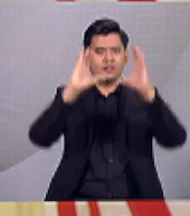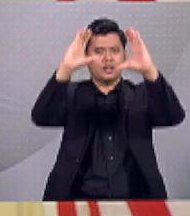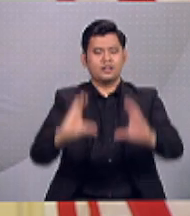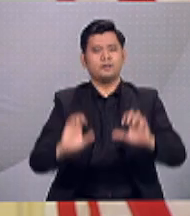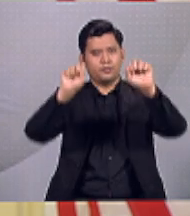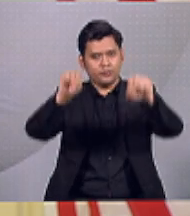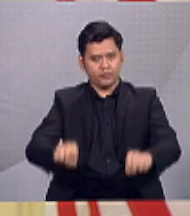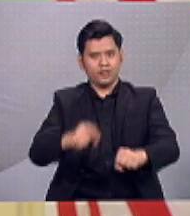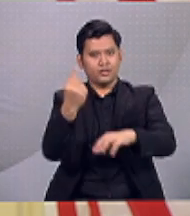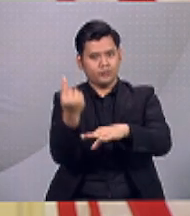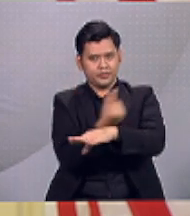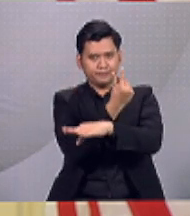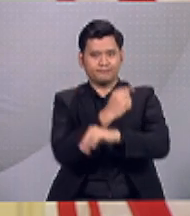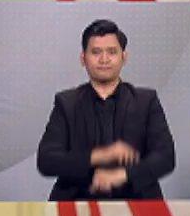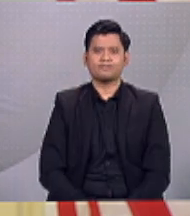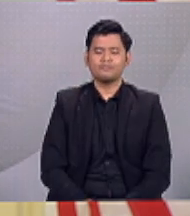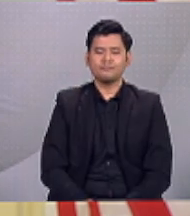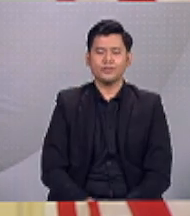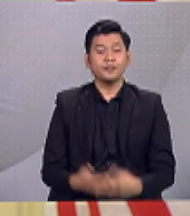sekarang. Okey.